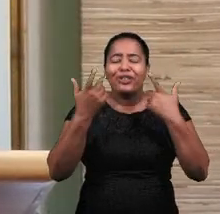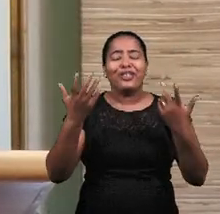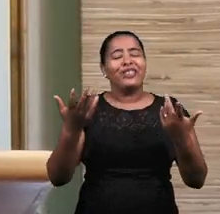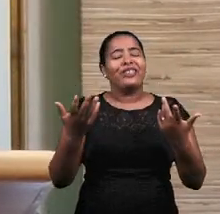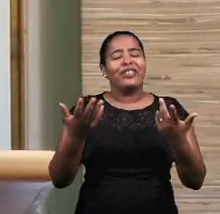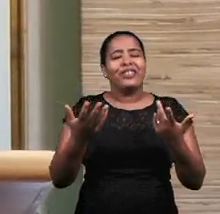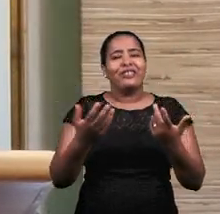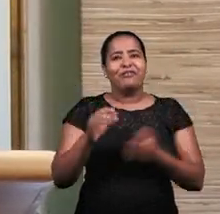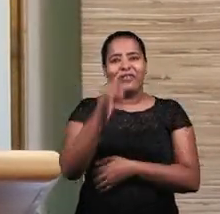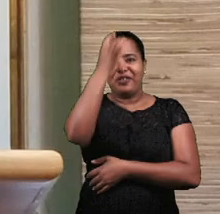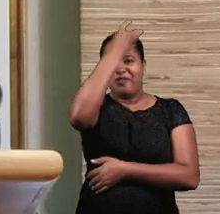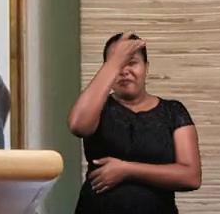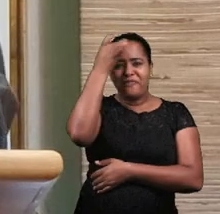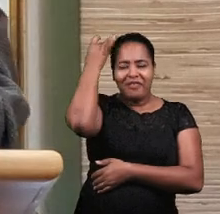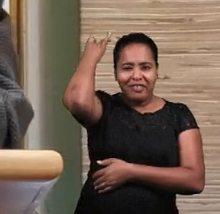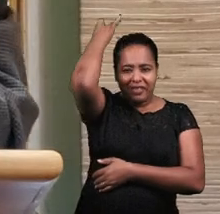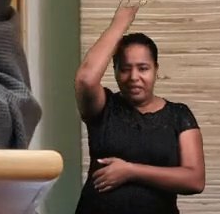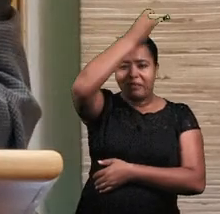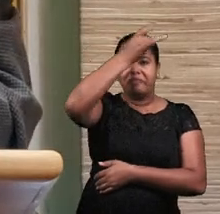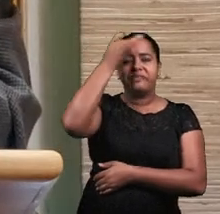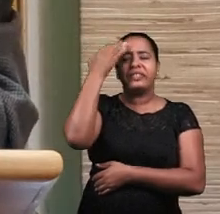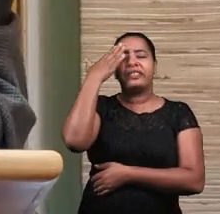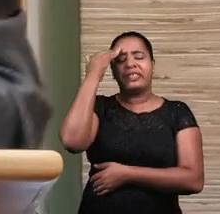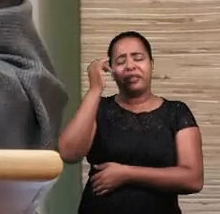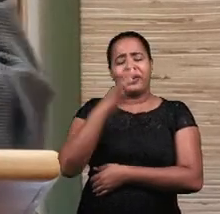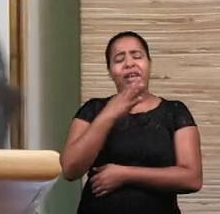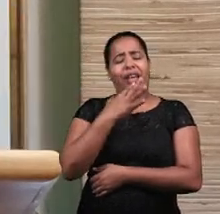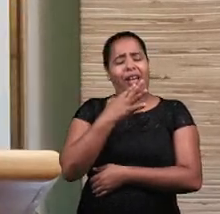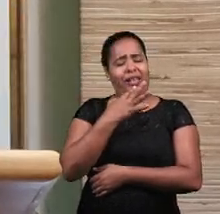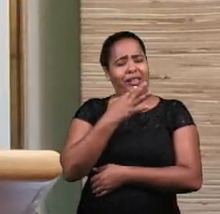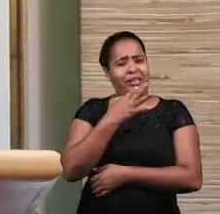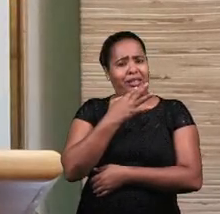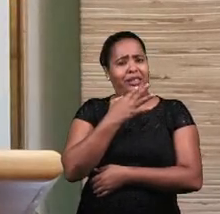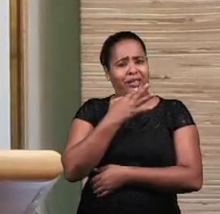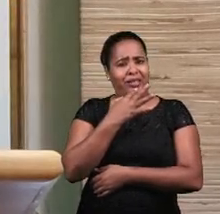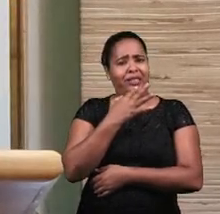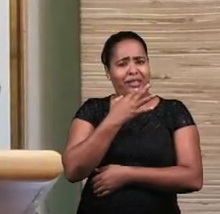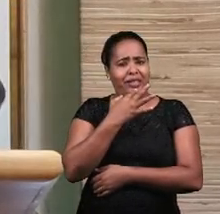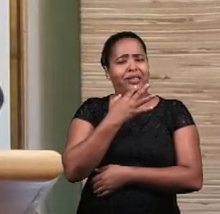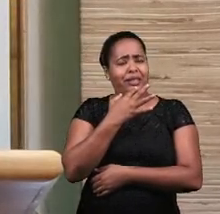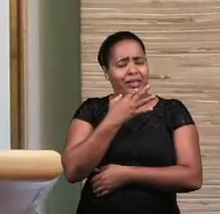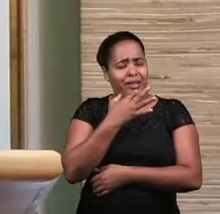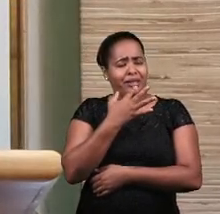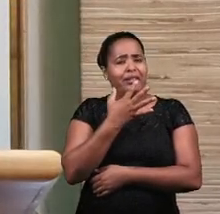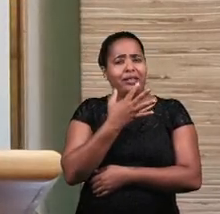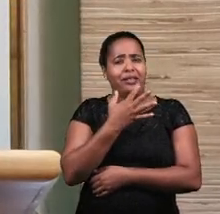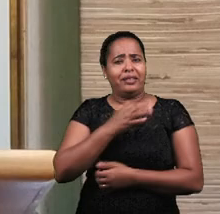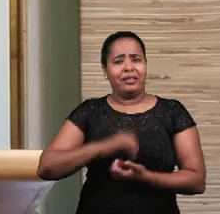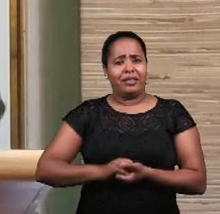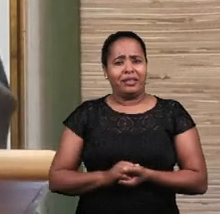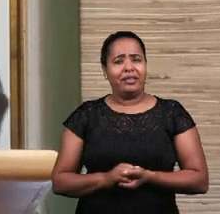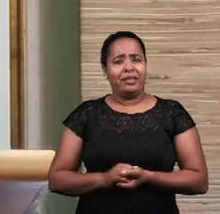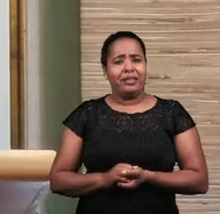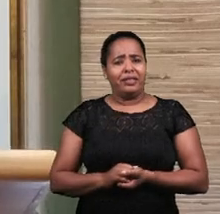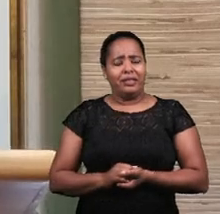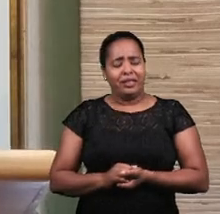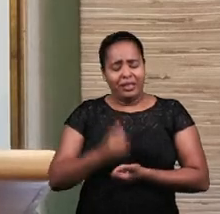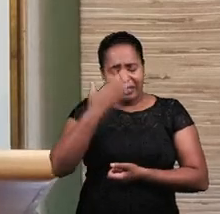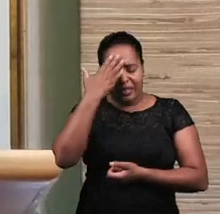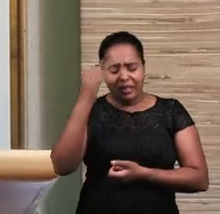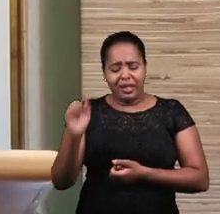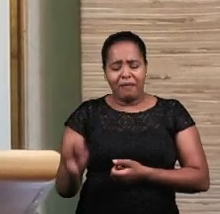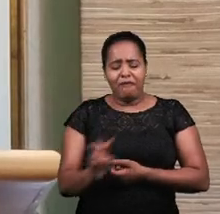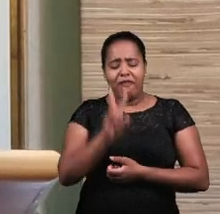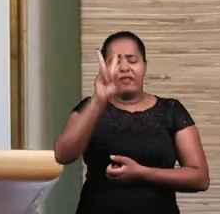Saint-Esprit, il sait. Il sait donner de la valeur au travail de